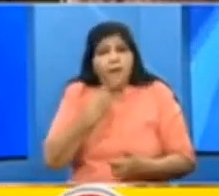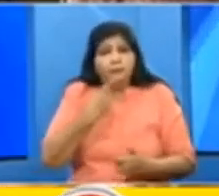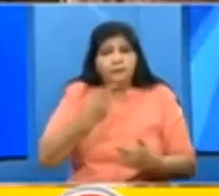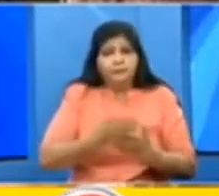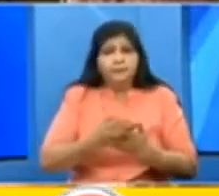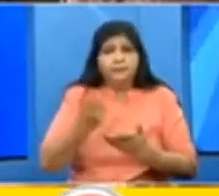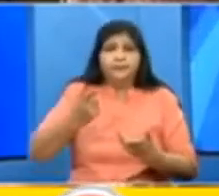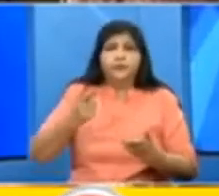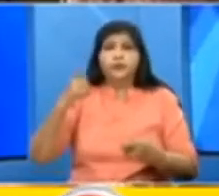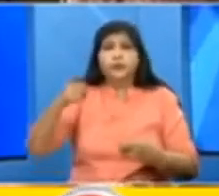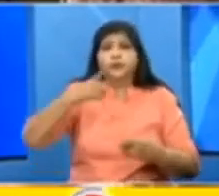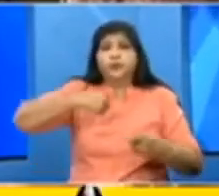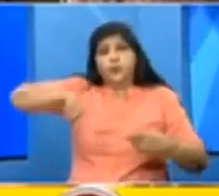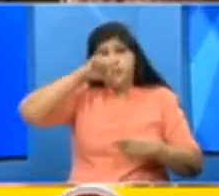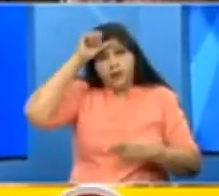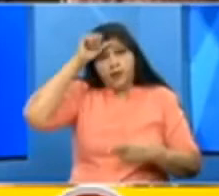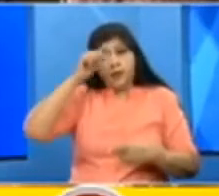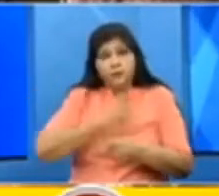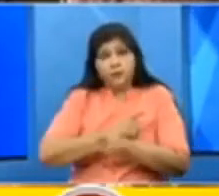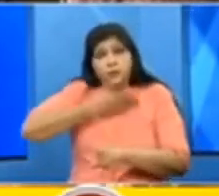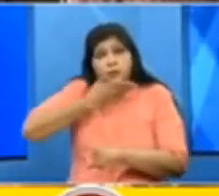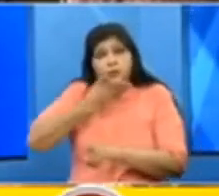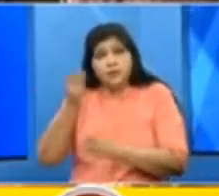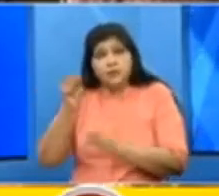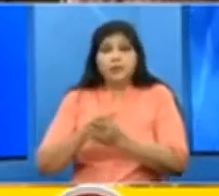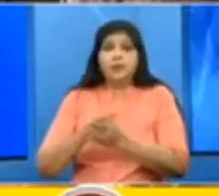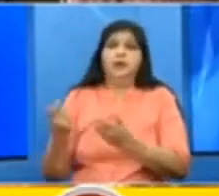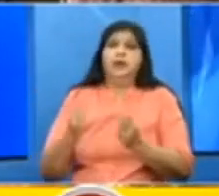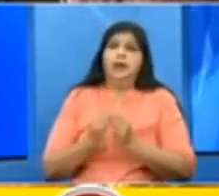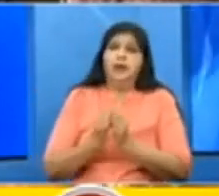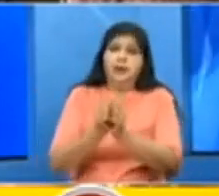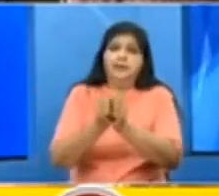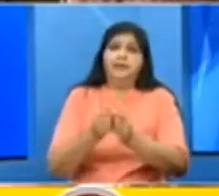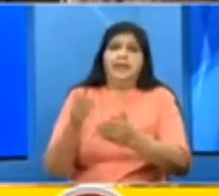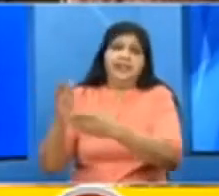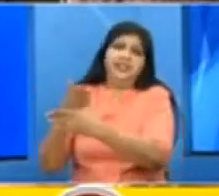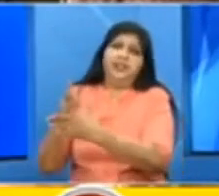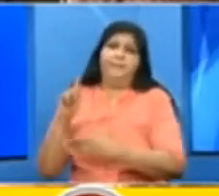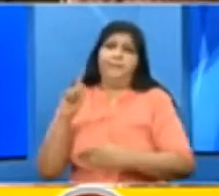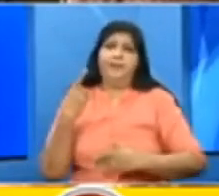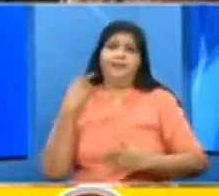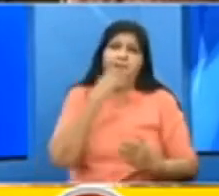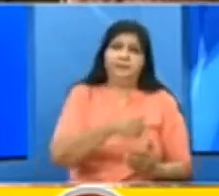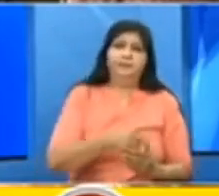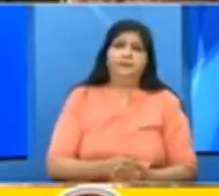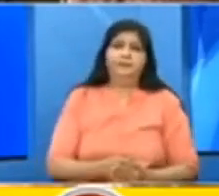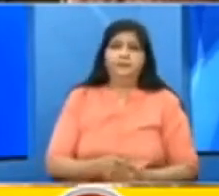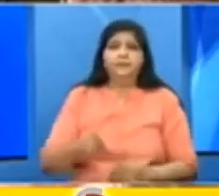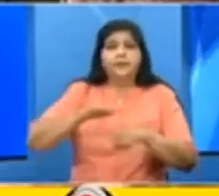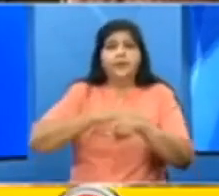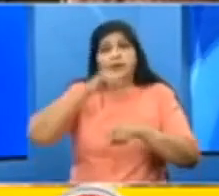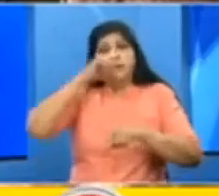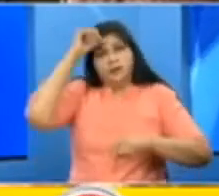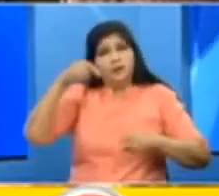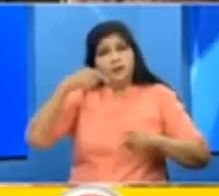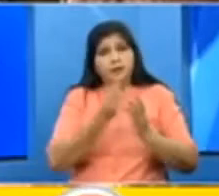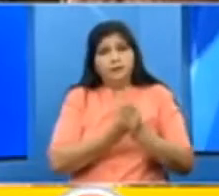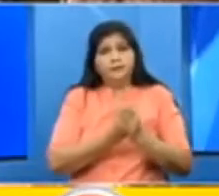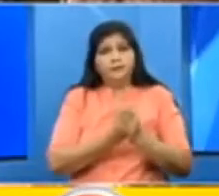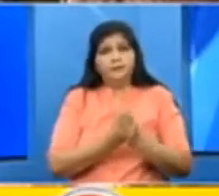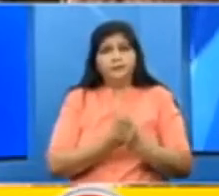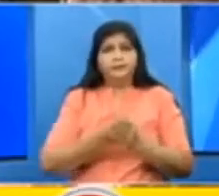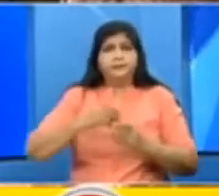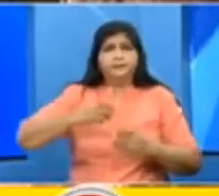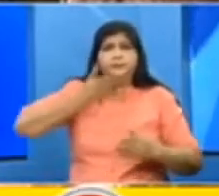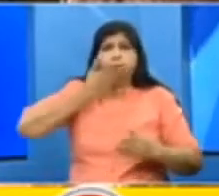देश को प्रेरित कर सके, वो हम सबके साथ जरूर साझा करें। मेरे प्यारे देशवासियों, 7